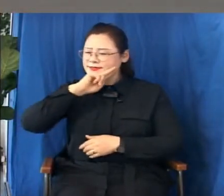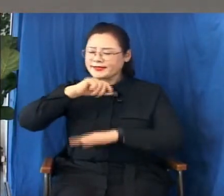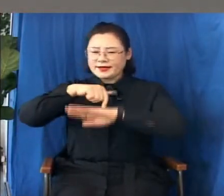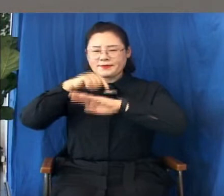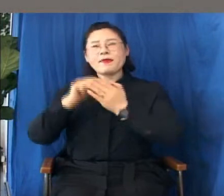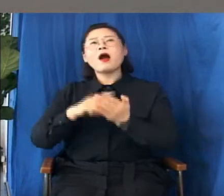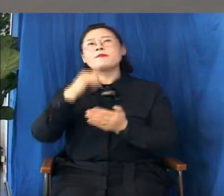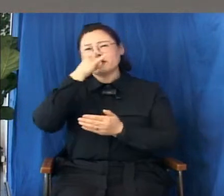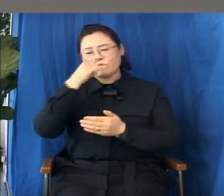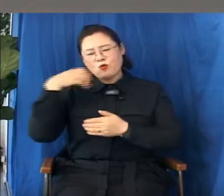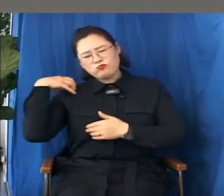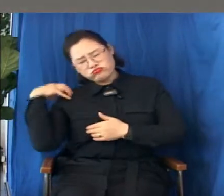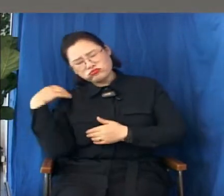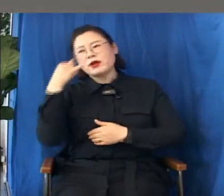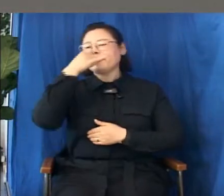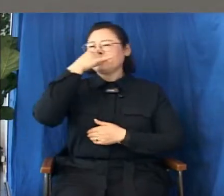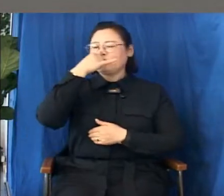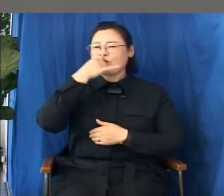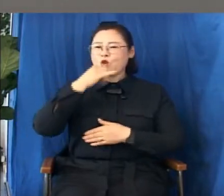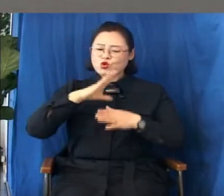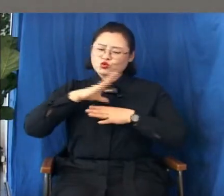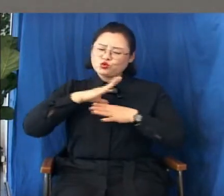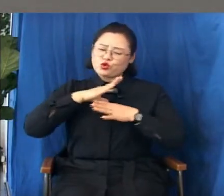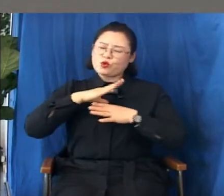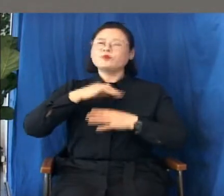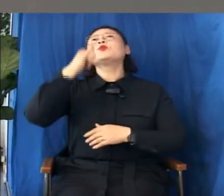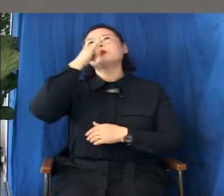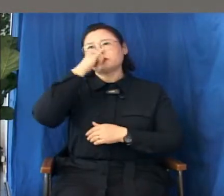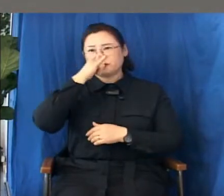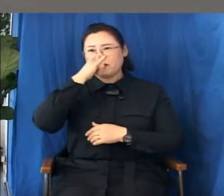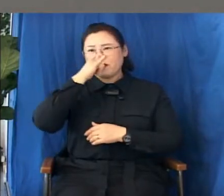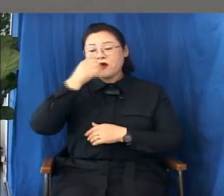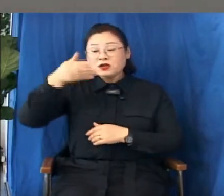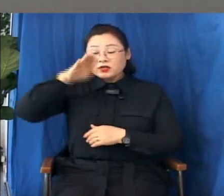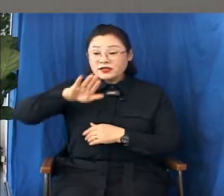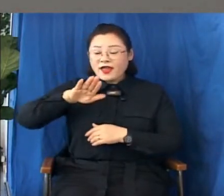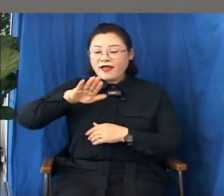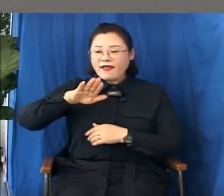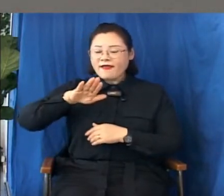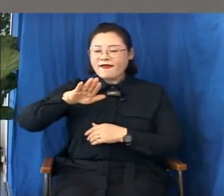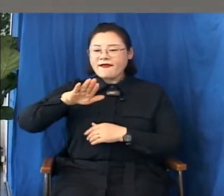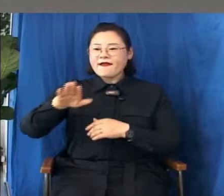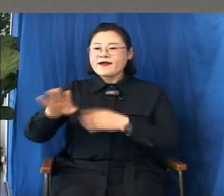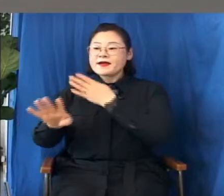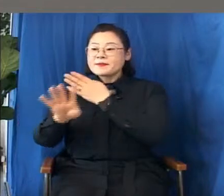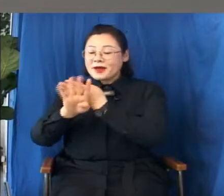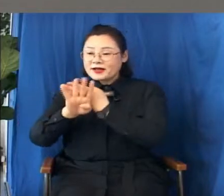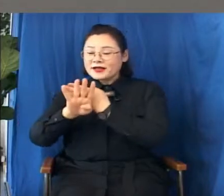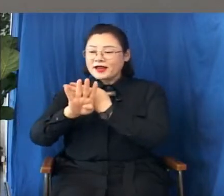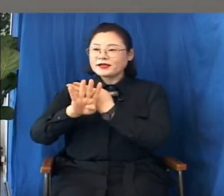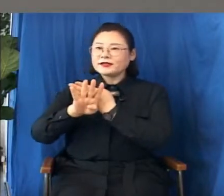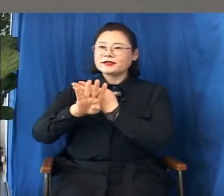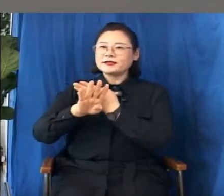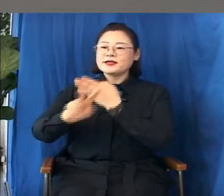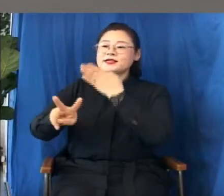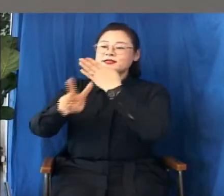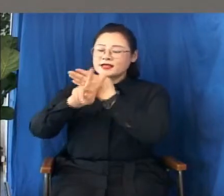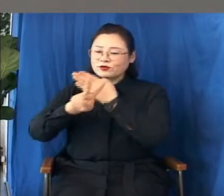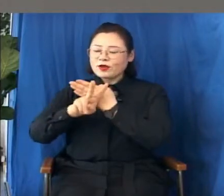있고 두려움도 있었을 겁니다. 그런데 그들에게 있는 권력, 힘을 가지고 그들에게 억지로